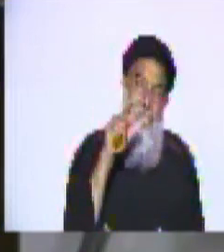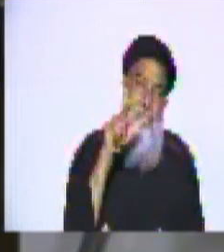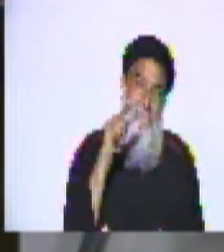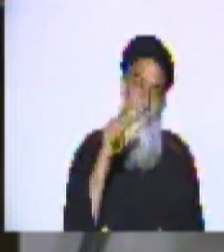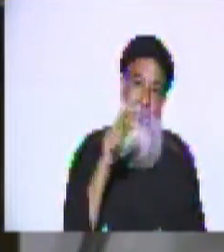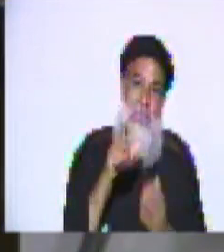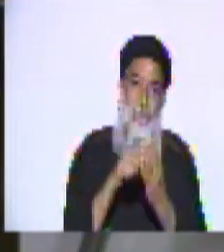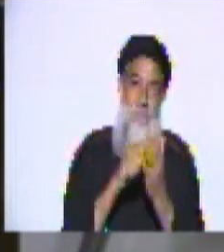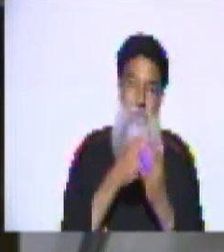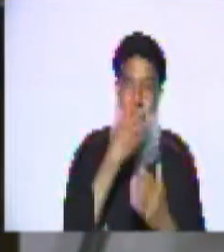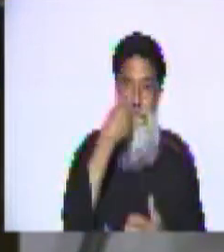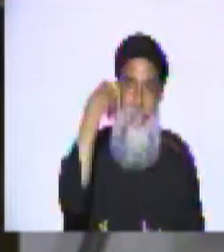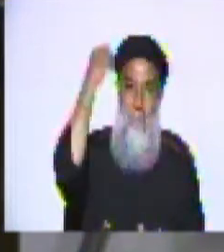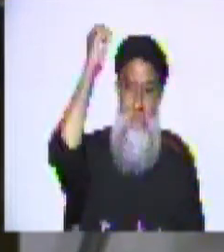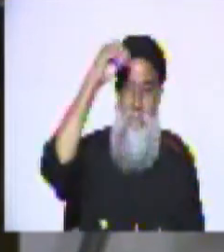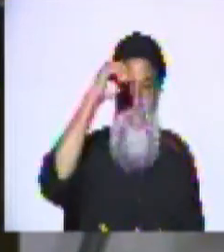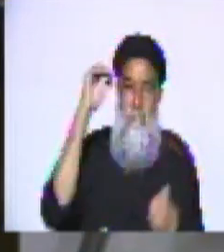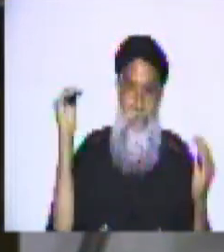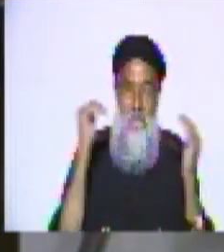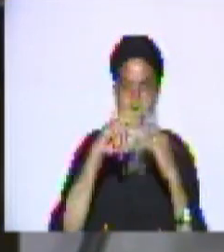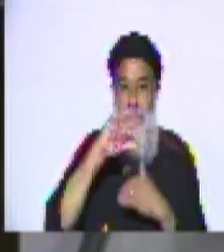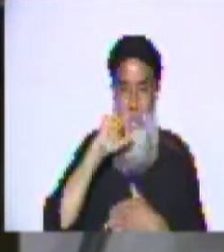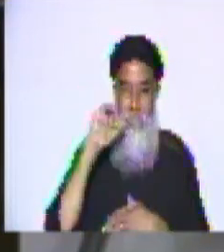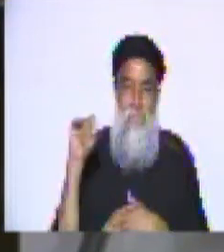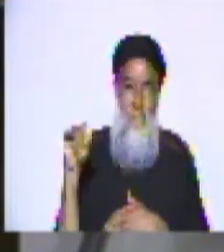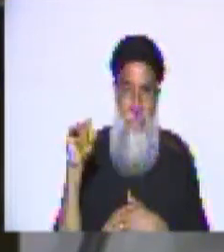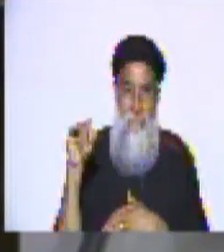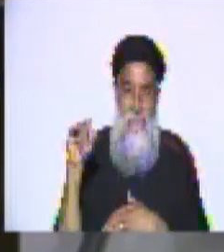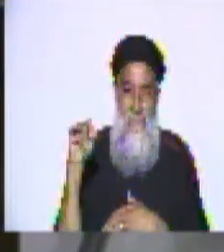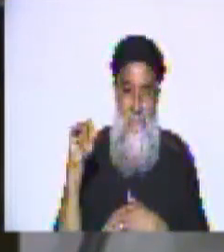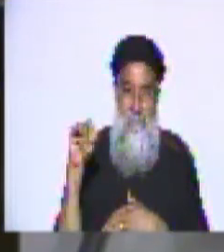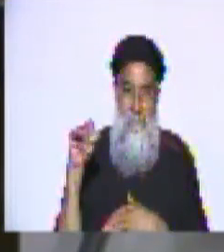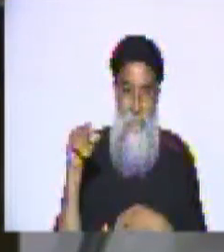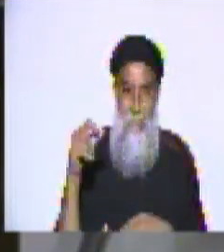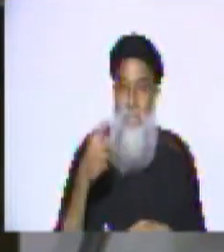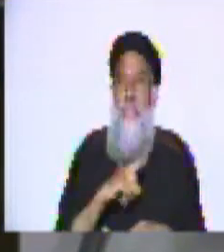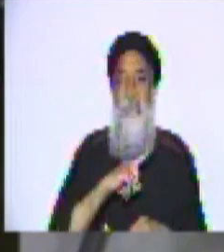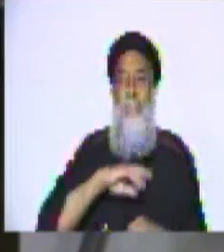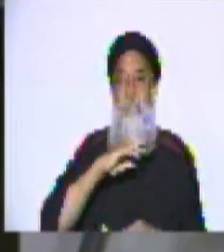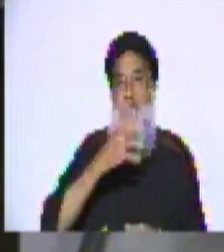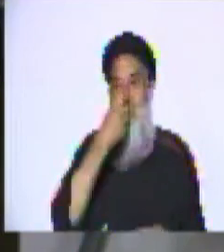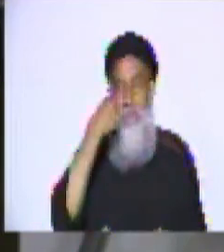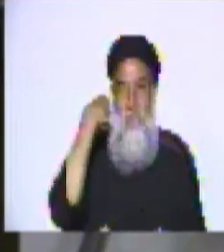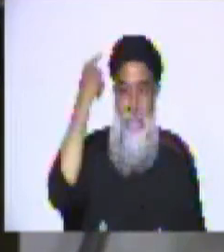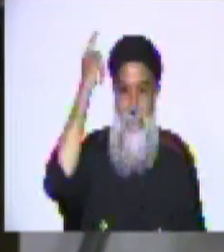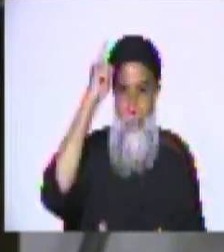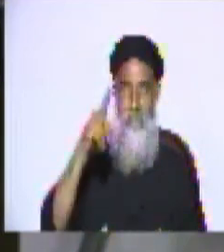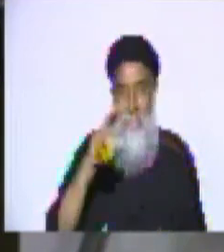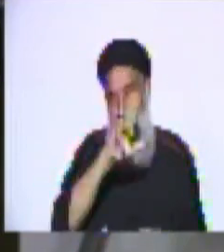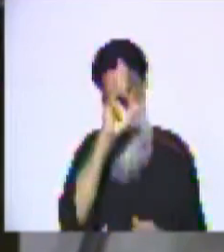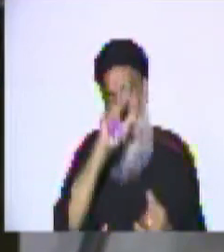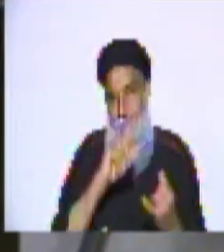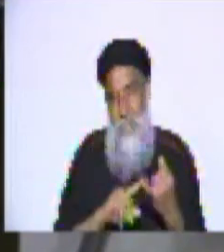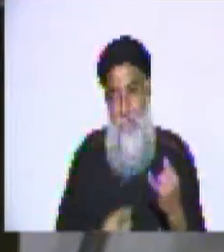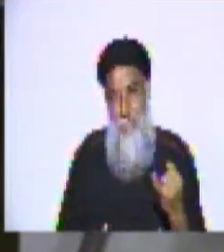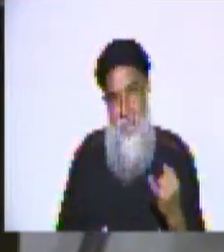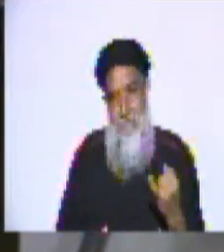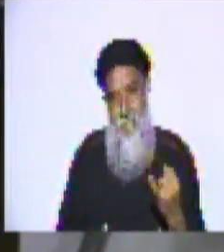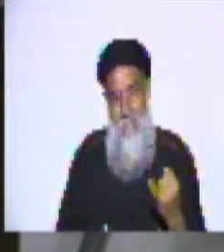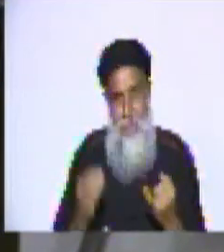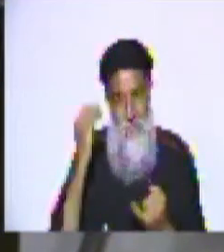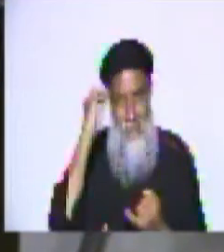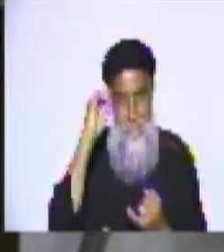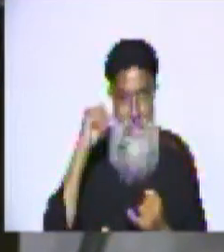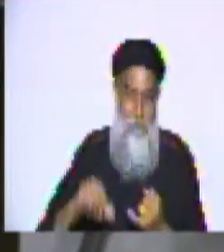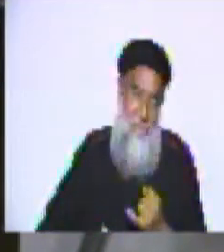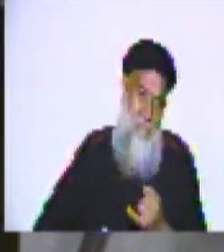الروح القدس على التلاميذ في يوم الخمسين، التلاميذ امتلأت من الروح القدس، ده أول سؤال ليا. ازاي نقدر